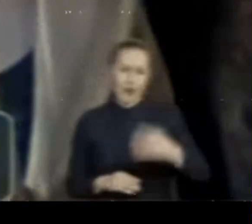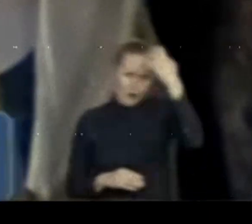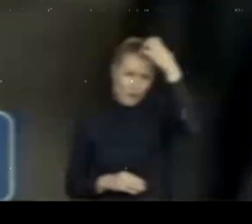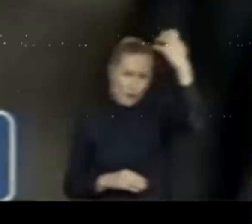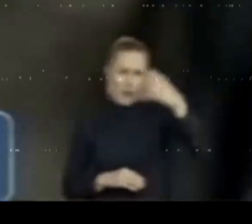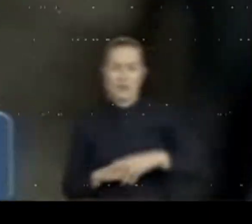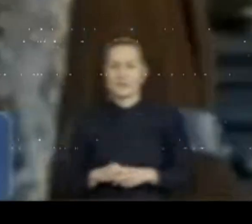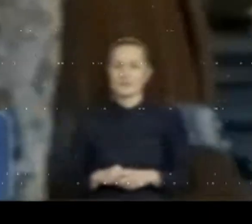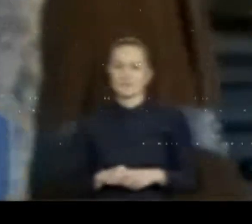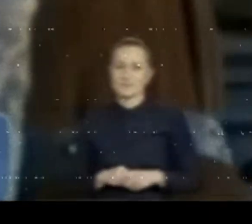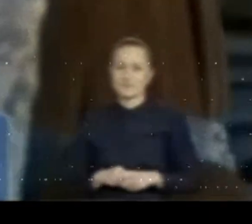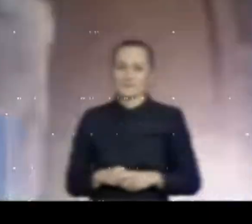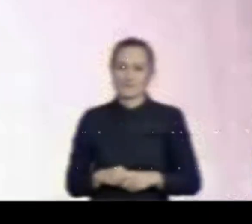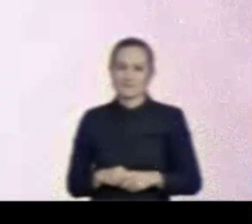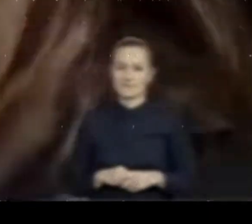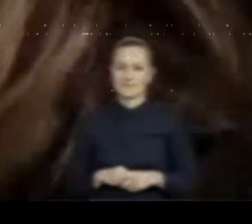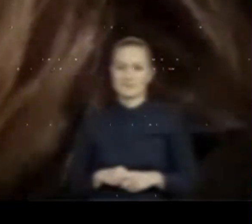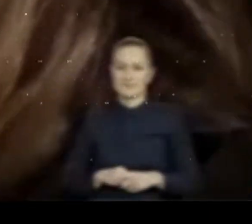Królów.